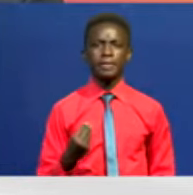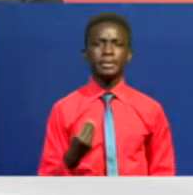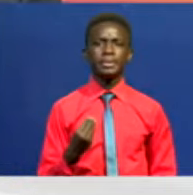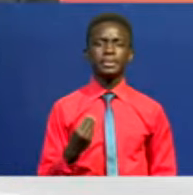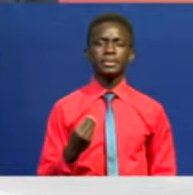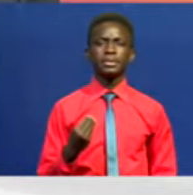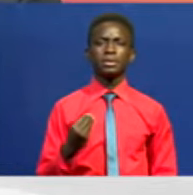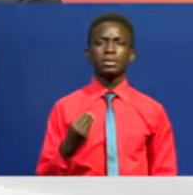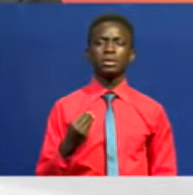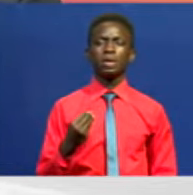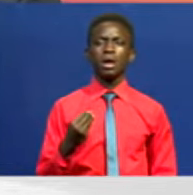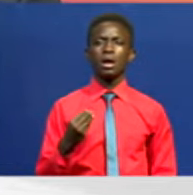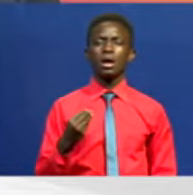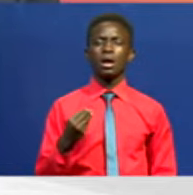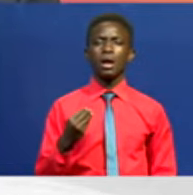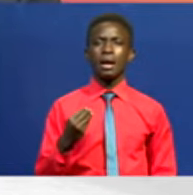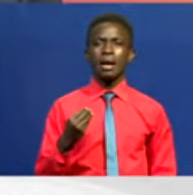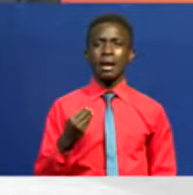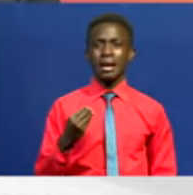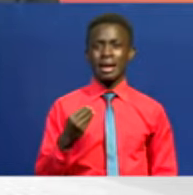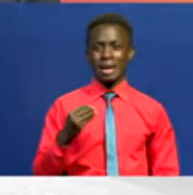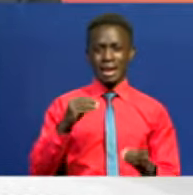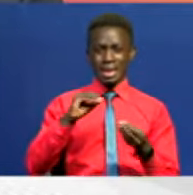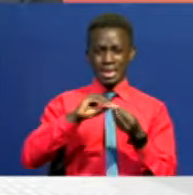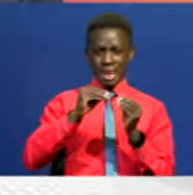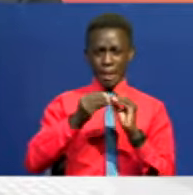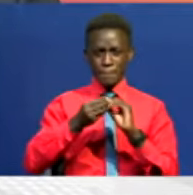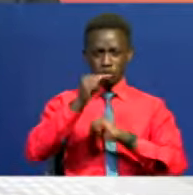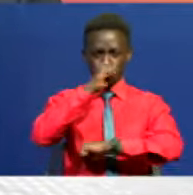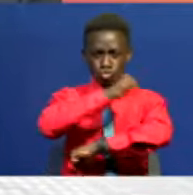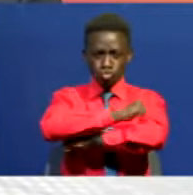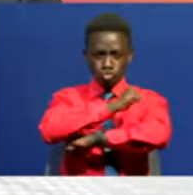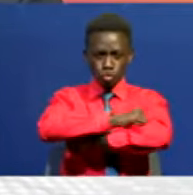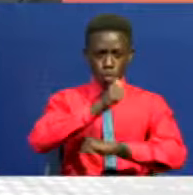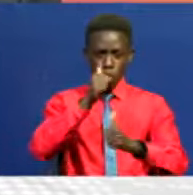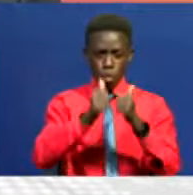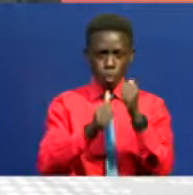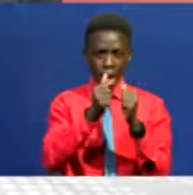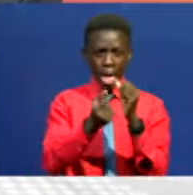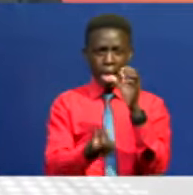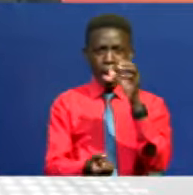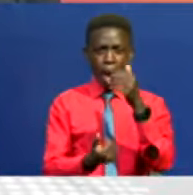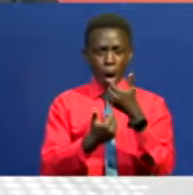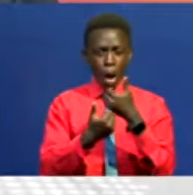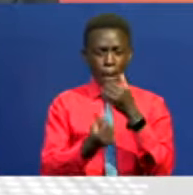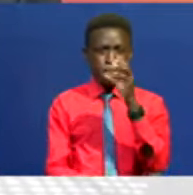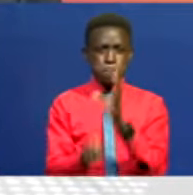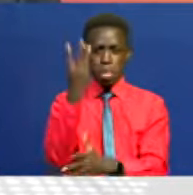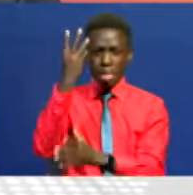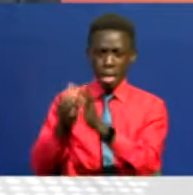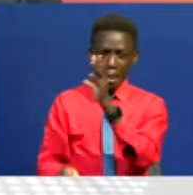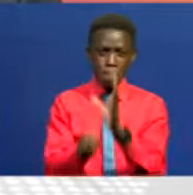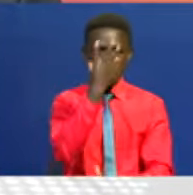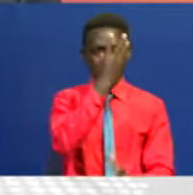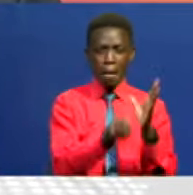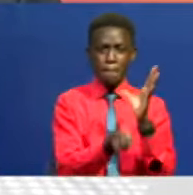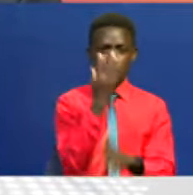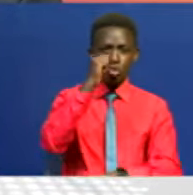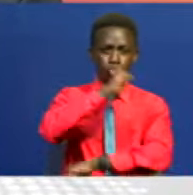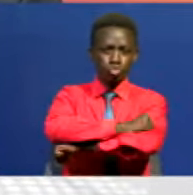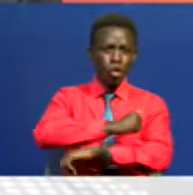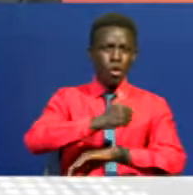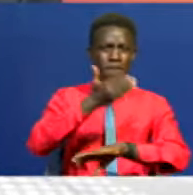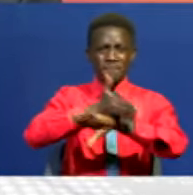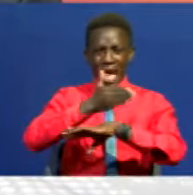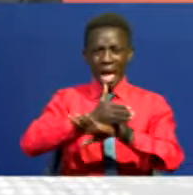idadi ya vyuo ambavyo vimeweza kuvumbuliwa ama kuweza kufunguliwa imeongezeka. Na ukiangalia